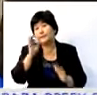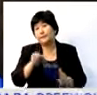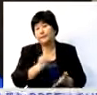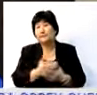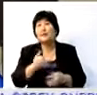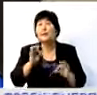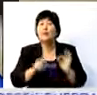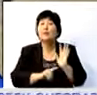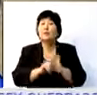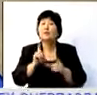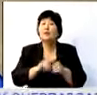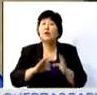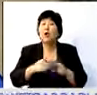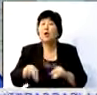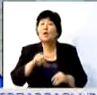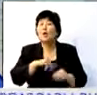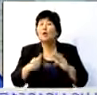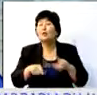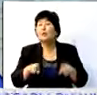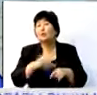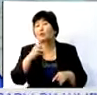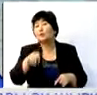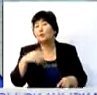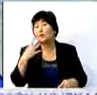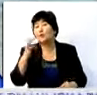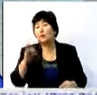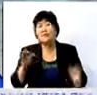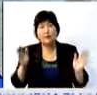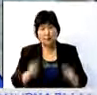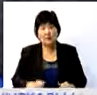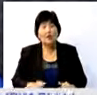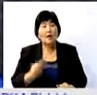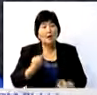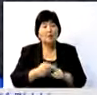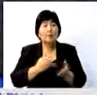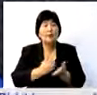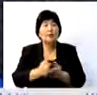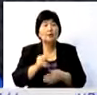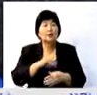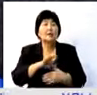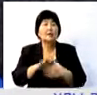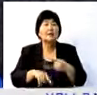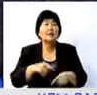игі бастамалардың арқасында ауданда жұмыссыздық деңгейі 3.4%-ға төмендеді. Бұл бағыттағы жүйелі жұмыстар